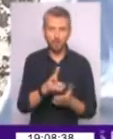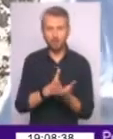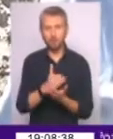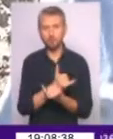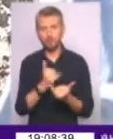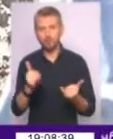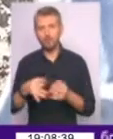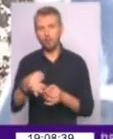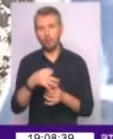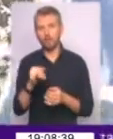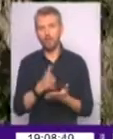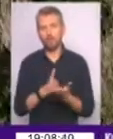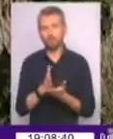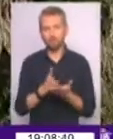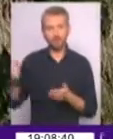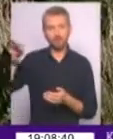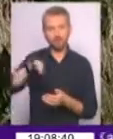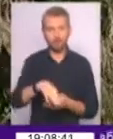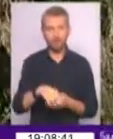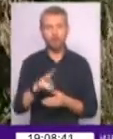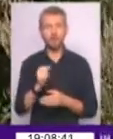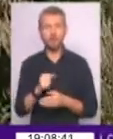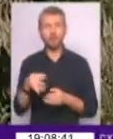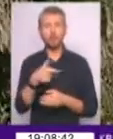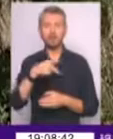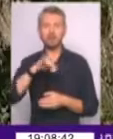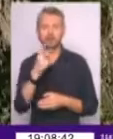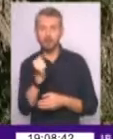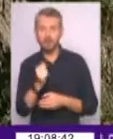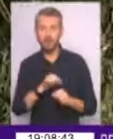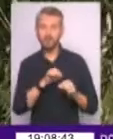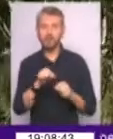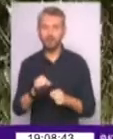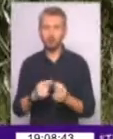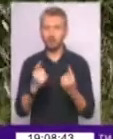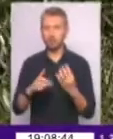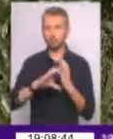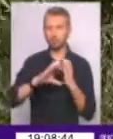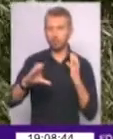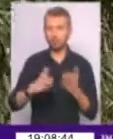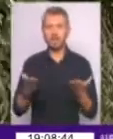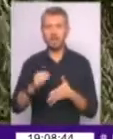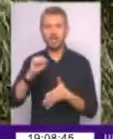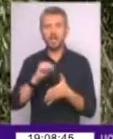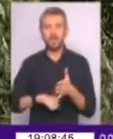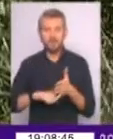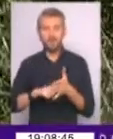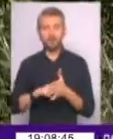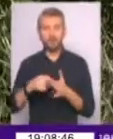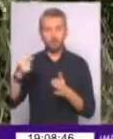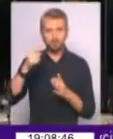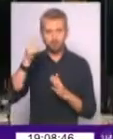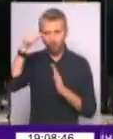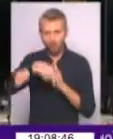непосередньо озера і для обслуговування склону. На Глинці убезпечить магістральний трубопровід, який від провалля відділяє кілька